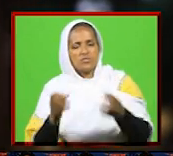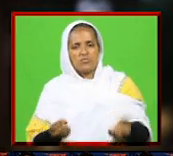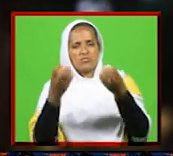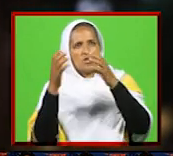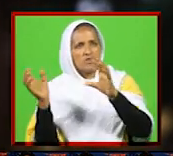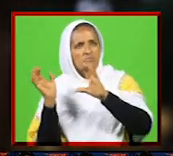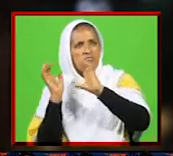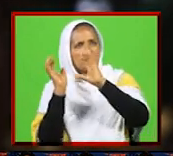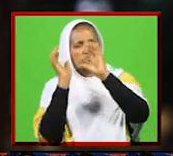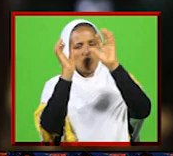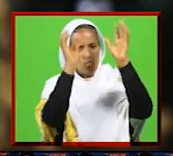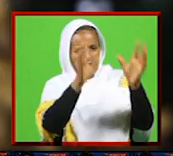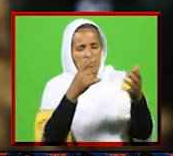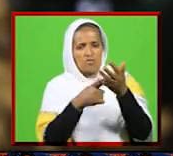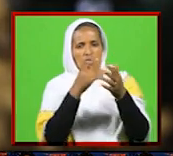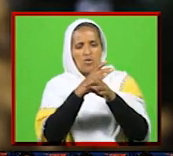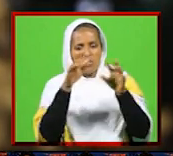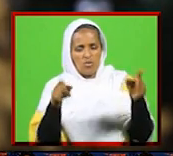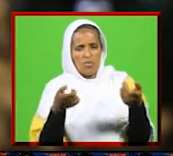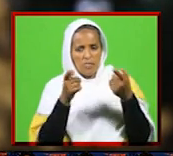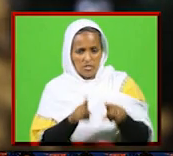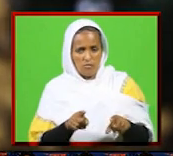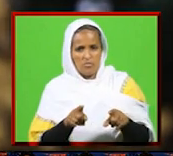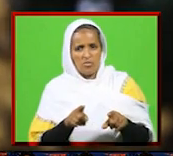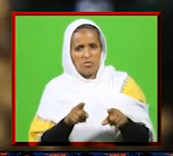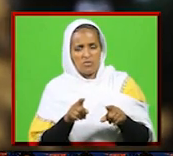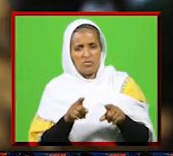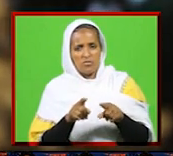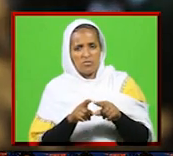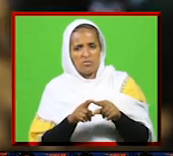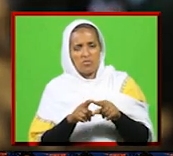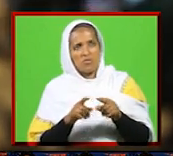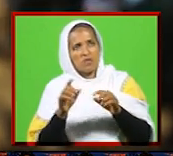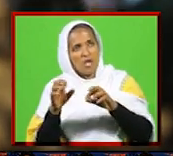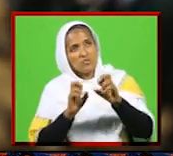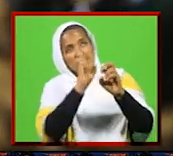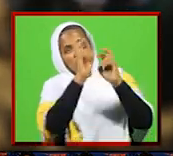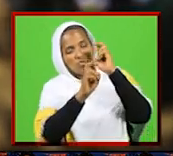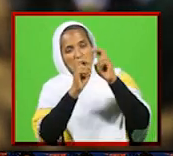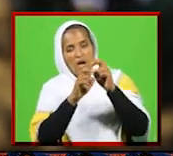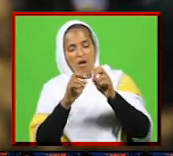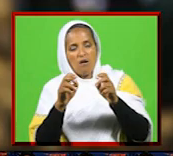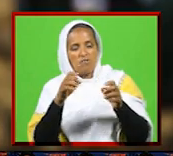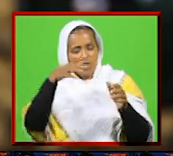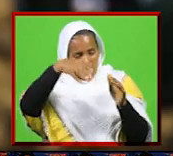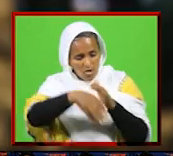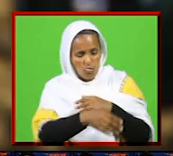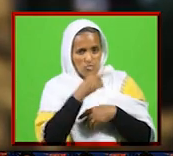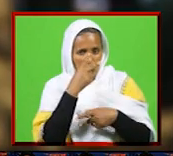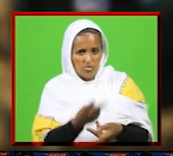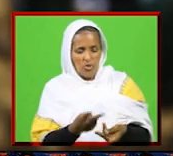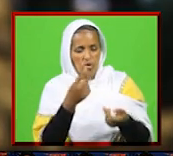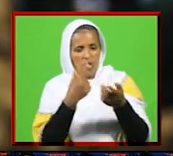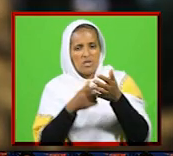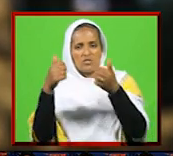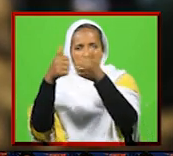ጭኛም ተው ቀጥታ በዚህ በህዝብ ብዛት ወጣ። ሲወጣ እዚህ ያው መቼም የወጣው ወጣት ልነግር